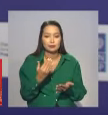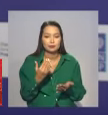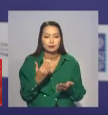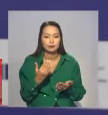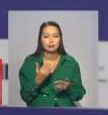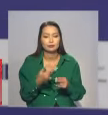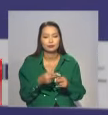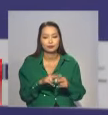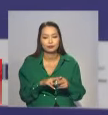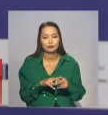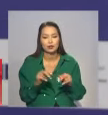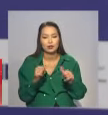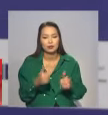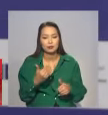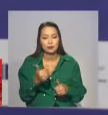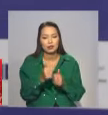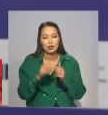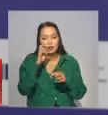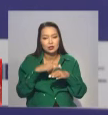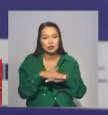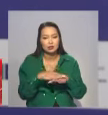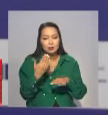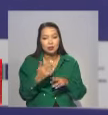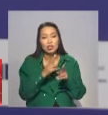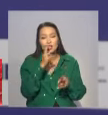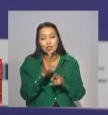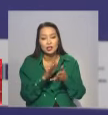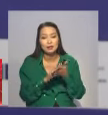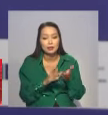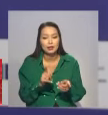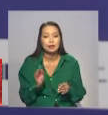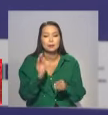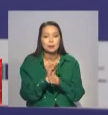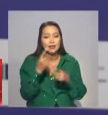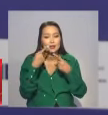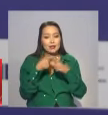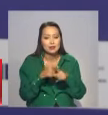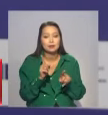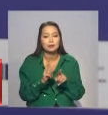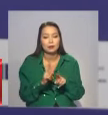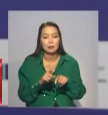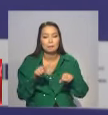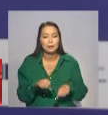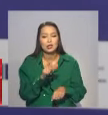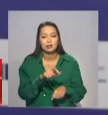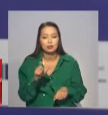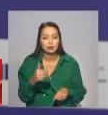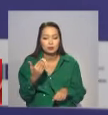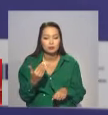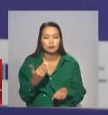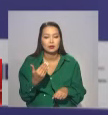конституционной реформы. Далеко не в каждой стране есть процедура индивидуальных жалоб, которая является дополнительным механизмом защиты прав человека, дополнительной